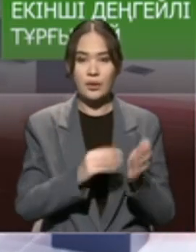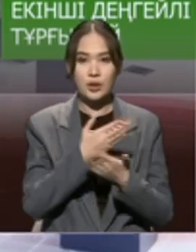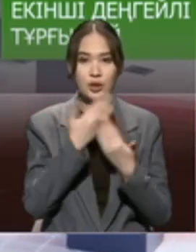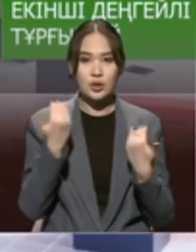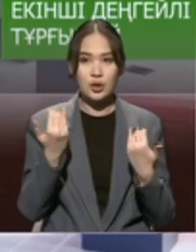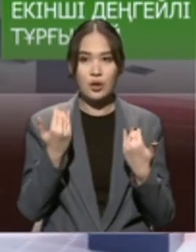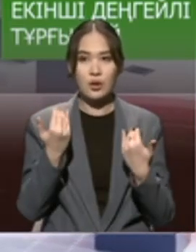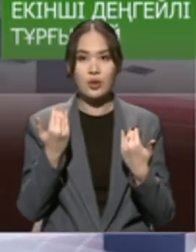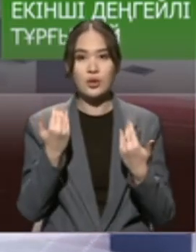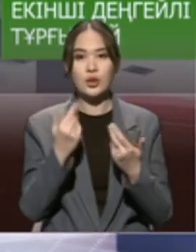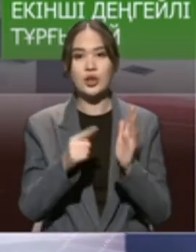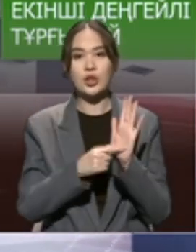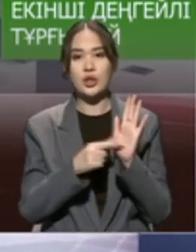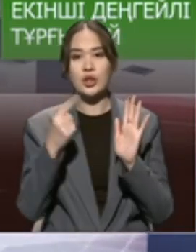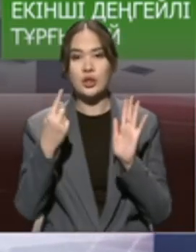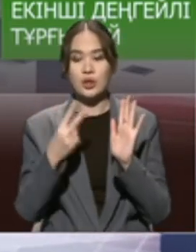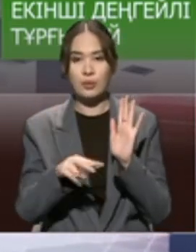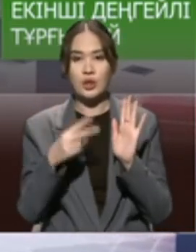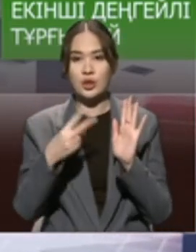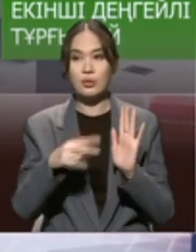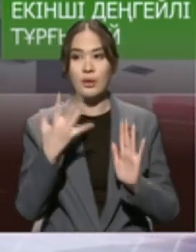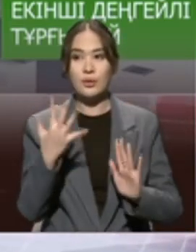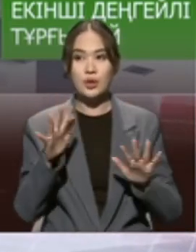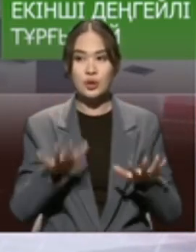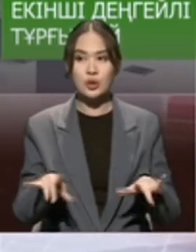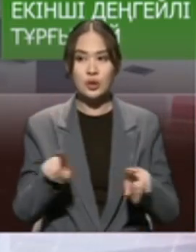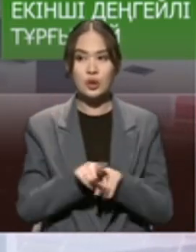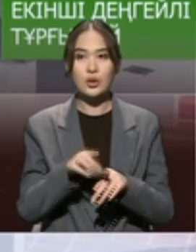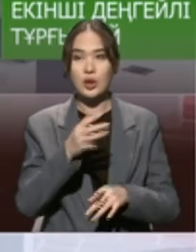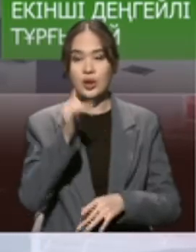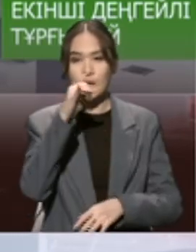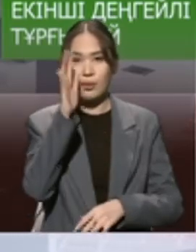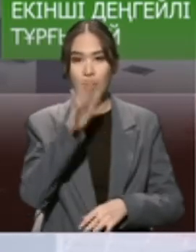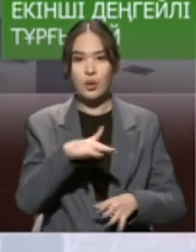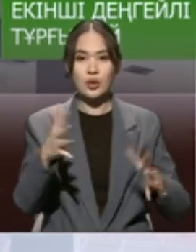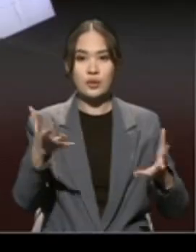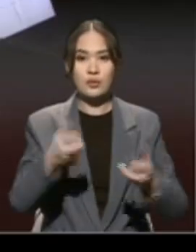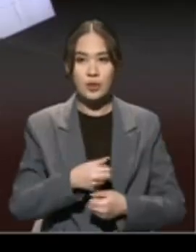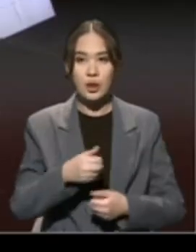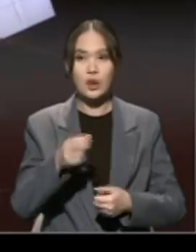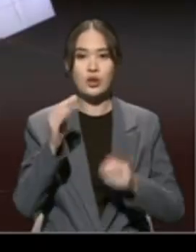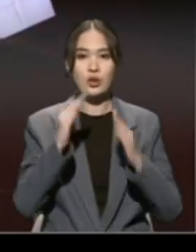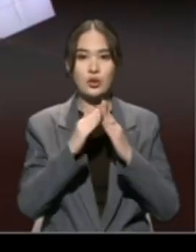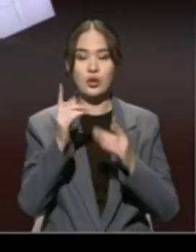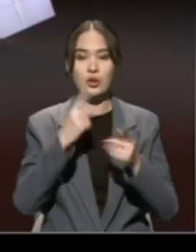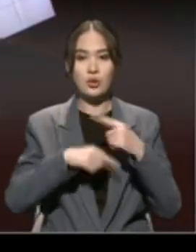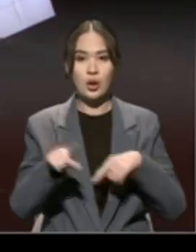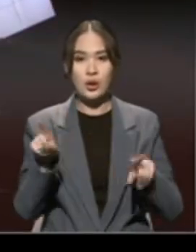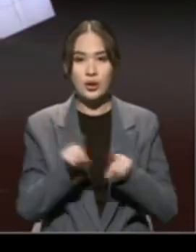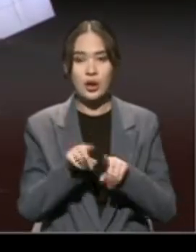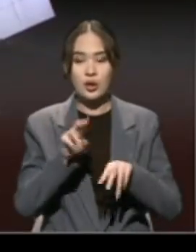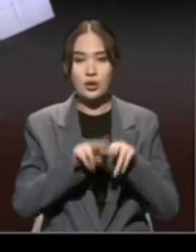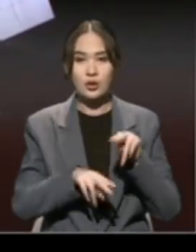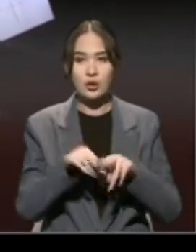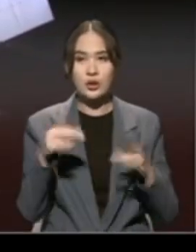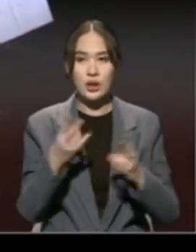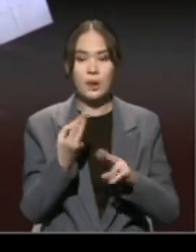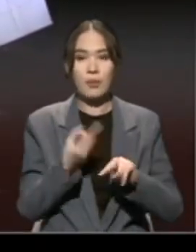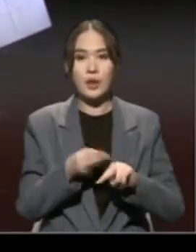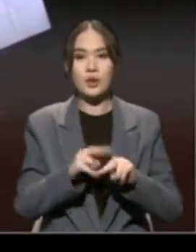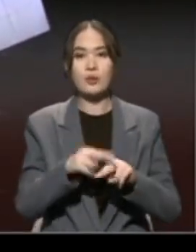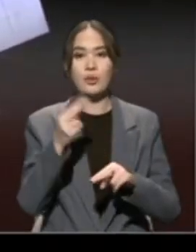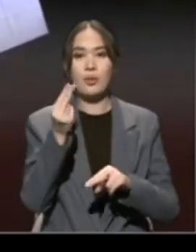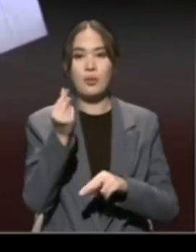жоқ. Түрлі 7-20-25-тің өзінде де елдер ала алмай жатыр. Сәйкесінше үйді де өткізу керек құрылыс компанияларына. Сондықтан